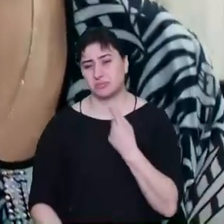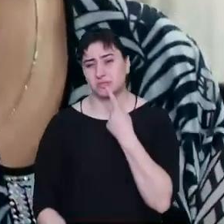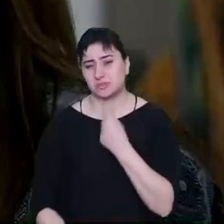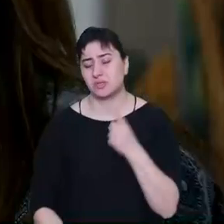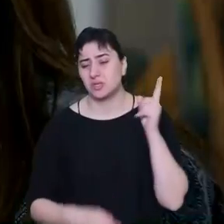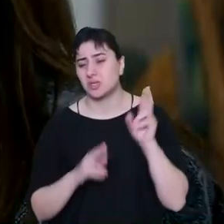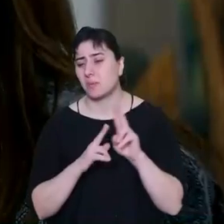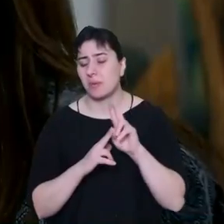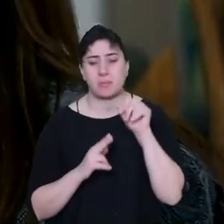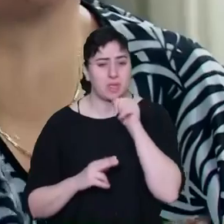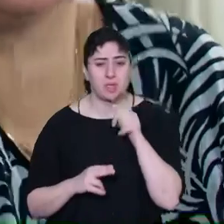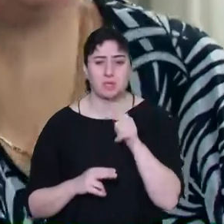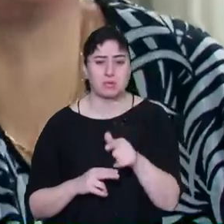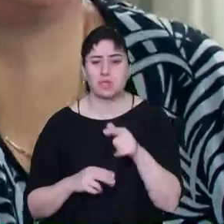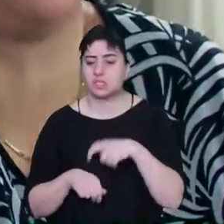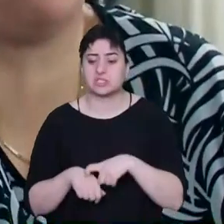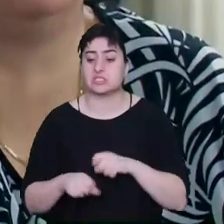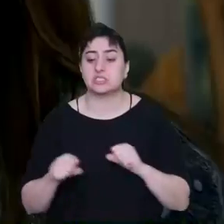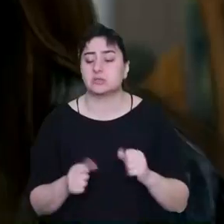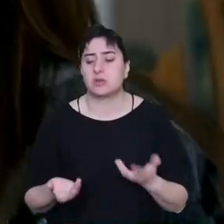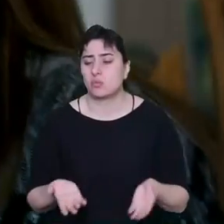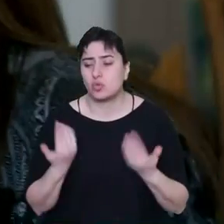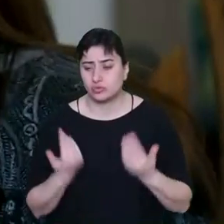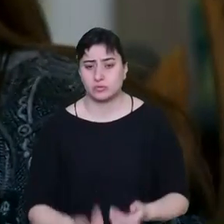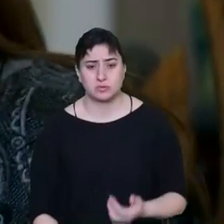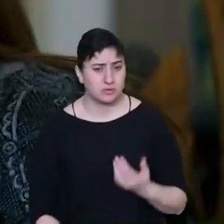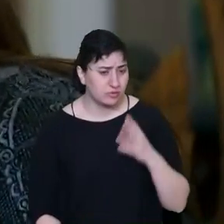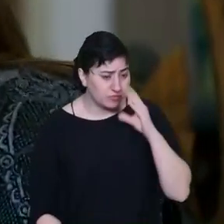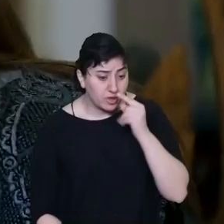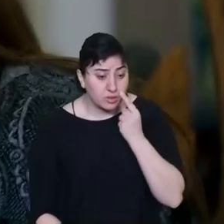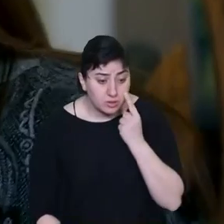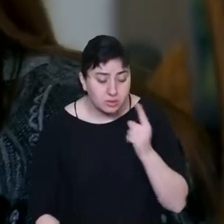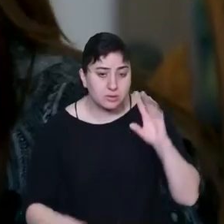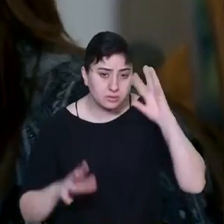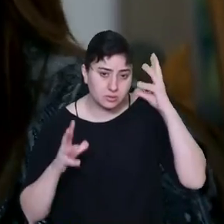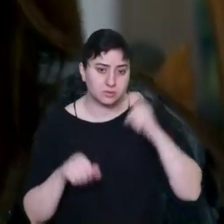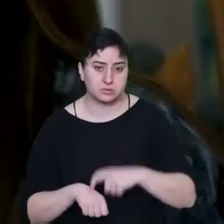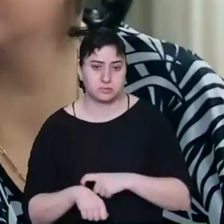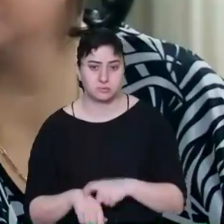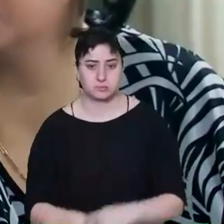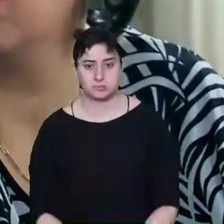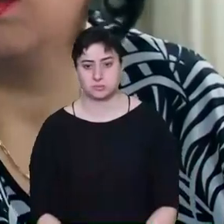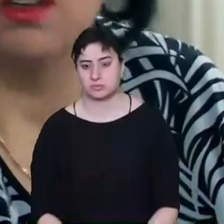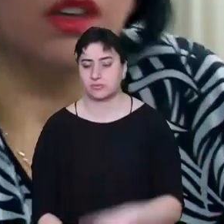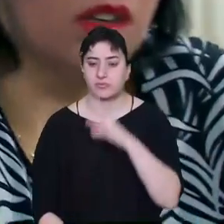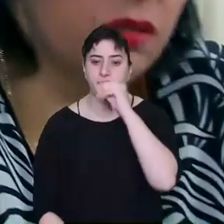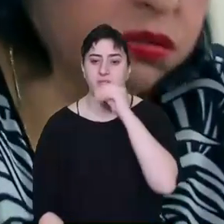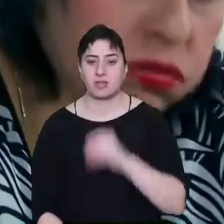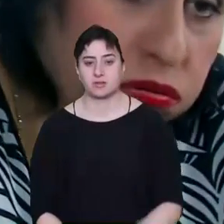ya. Kemal Bey bir kuşun aklına uyup niye kızıyor ki ya? Ay sorma, Fener dedik ya, çıldırıyor maazallah.